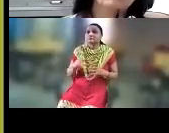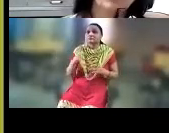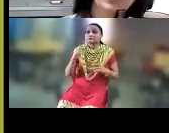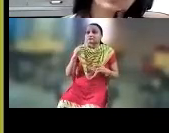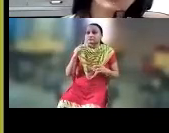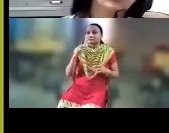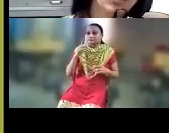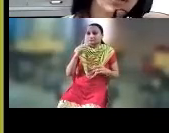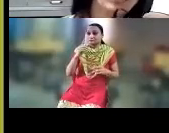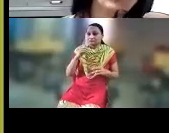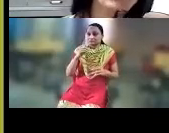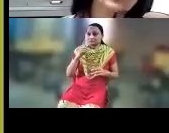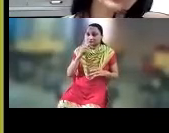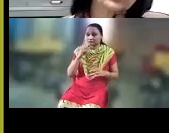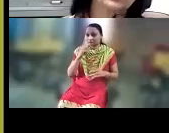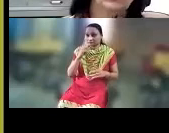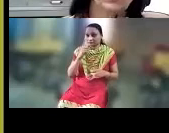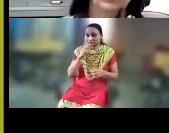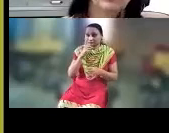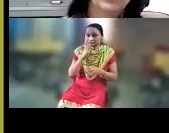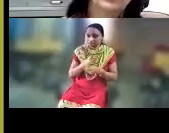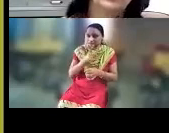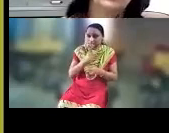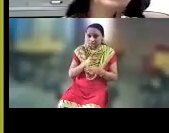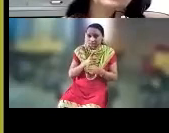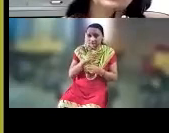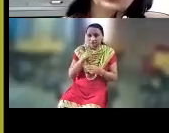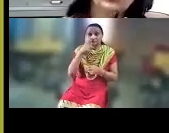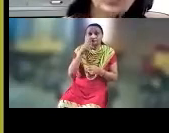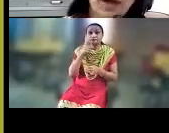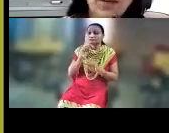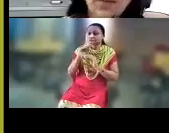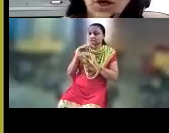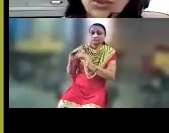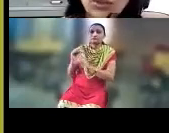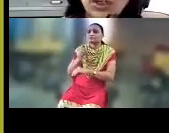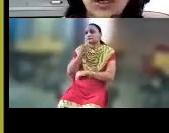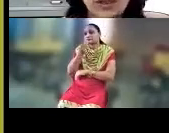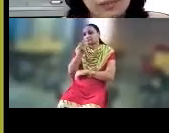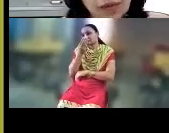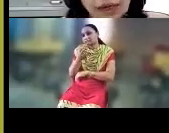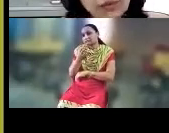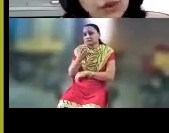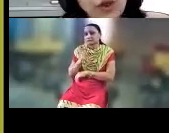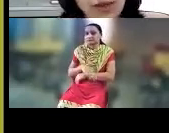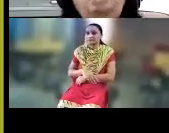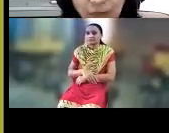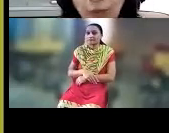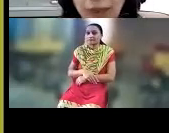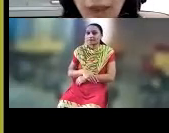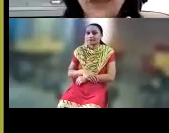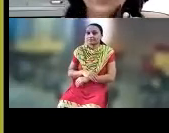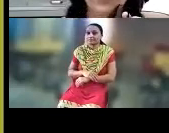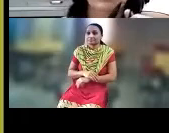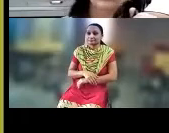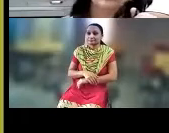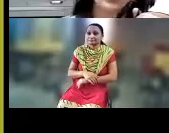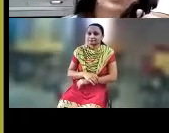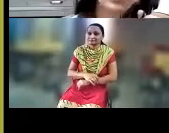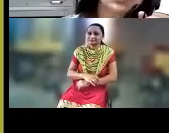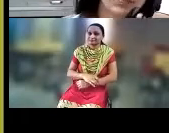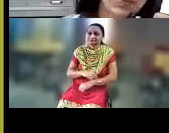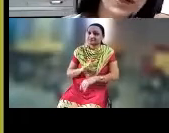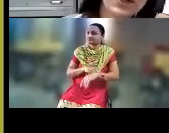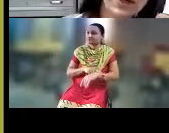an effective alternative to physical discipline. So time out, I'm sure आप सबको पता है कि time out